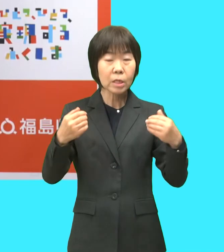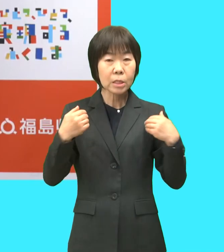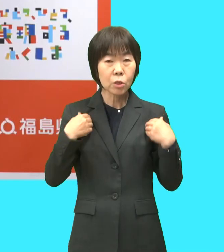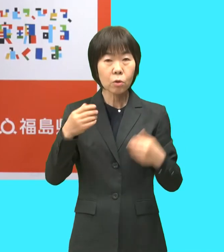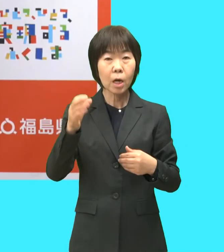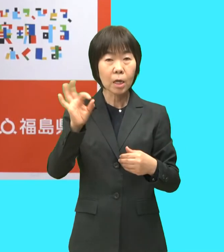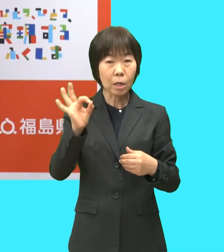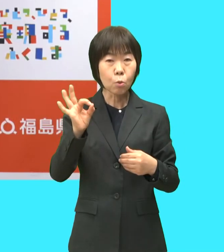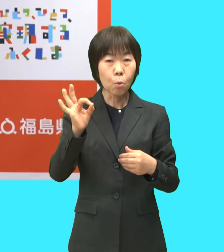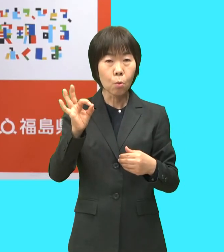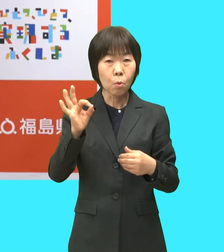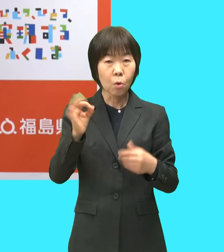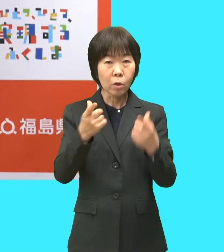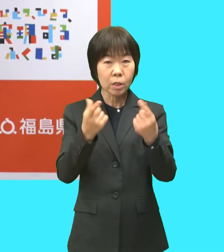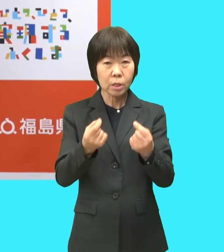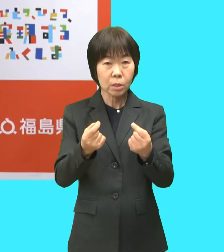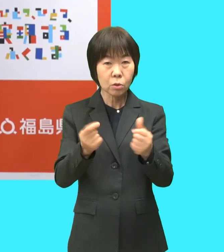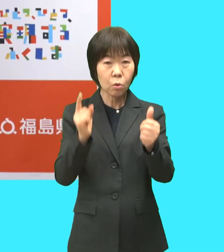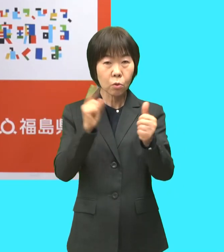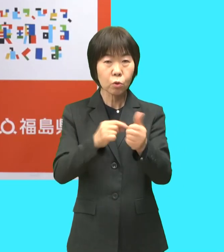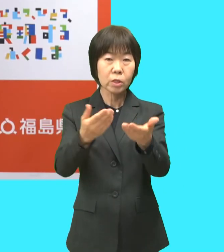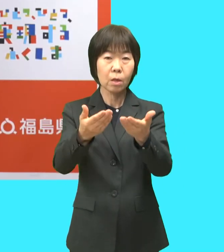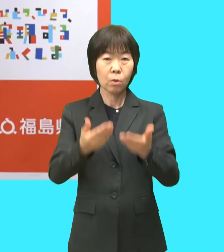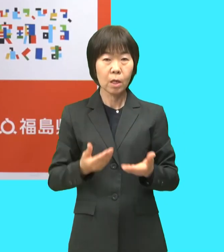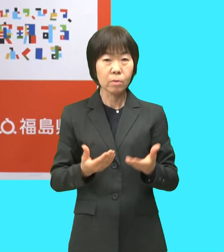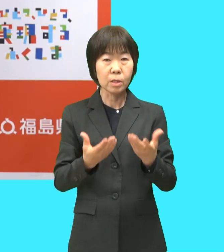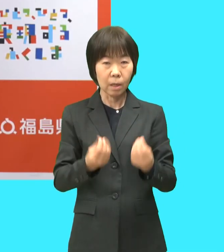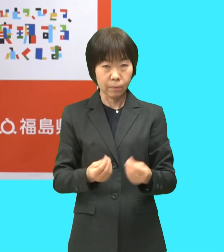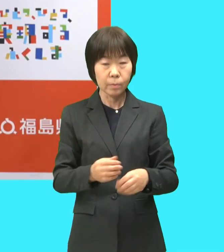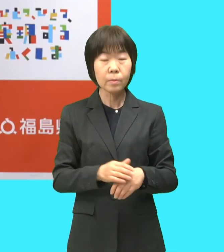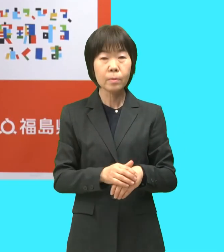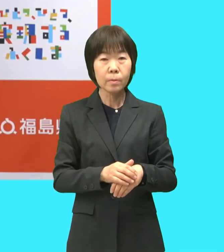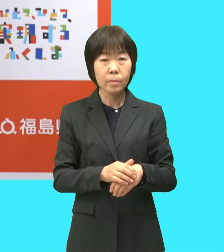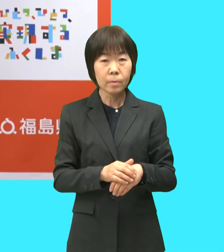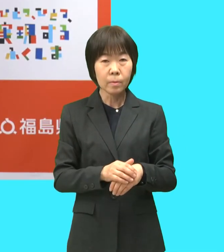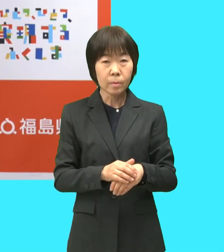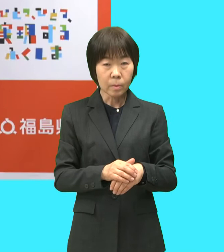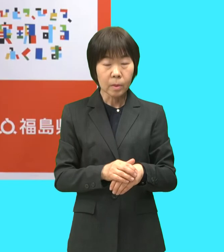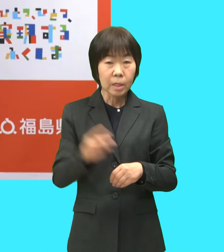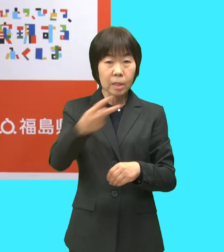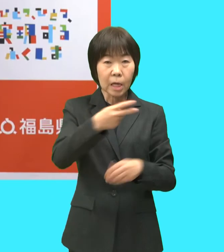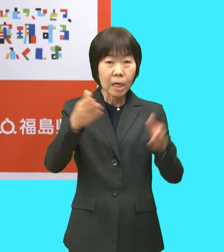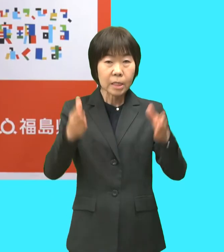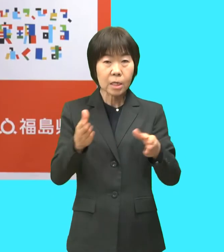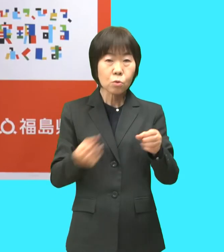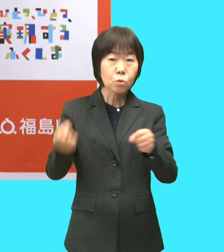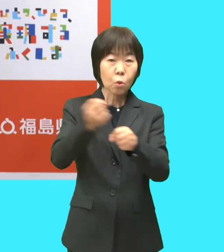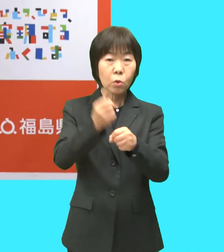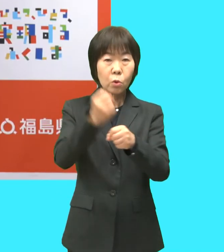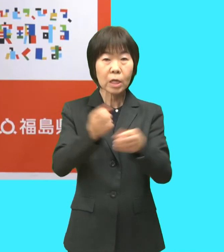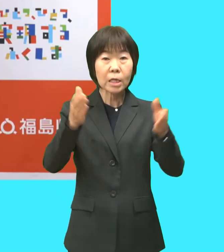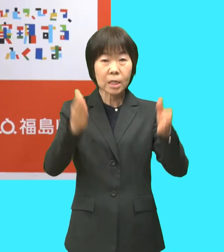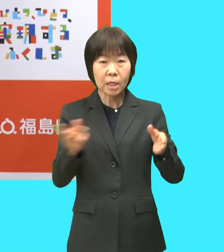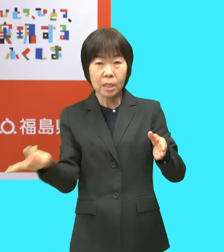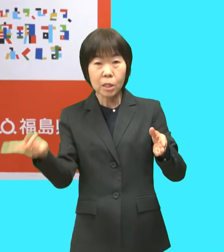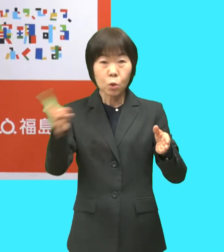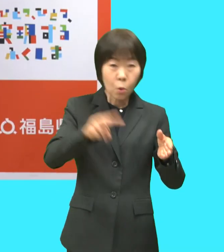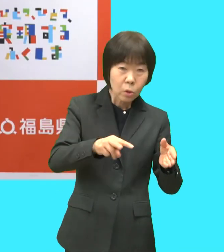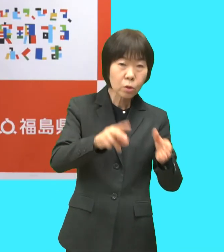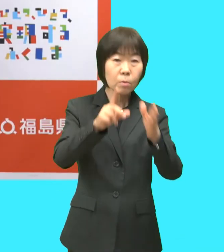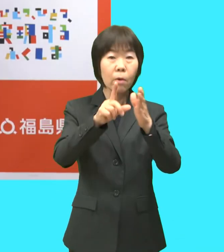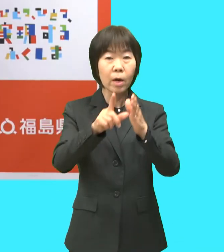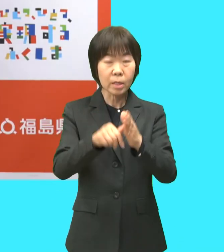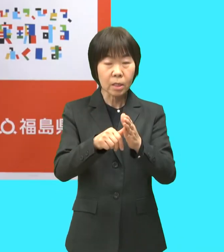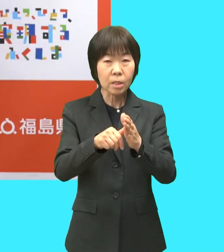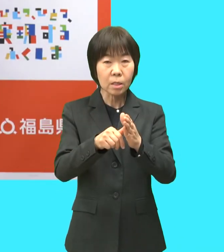な額をしっかり措置していただいたものと考えております。また第2期復興創生期間に移行する際、